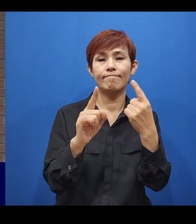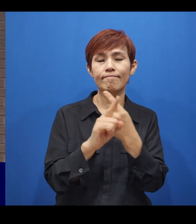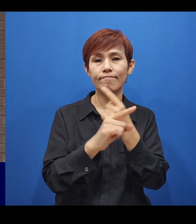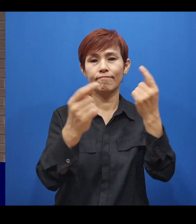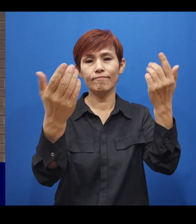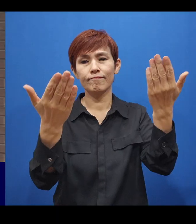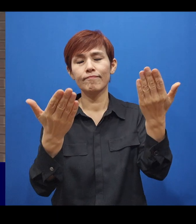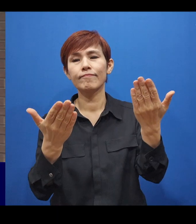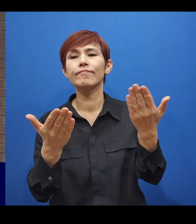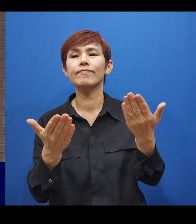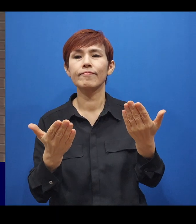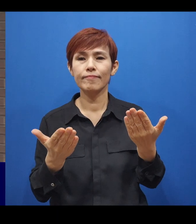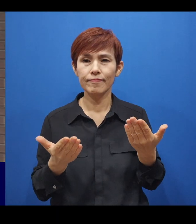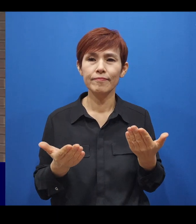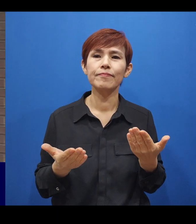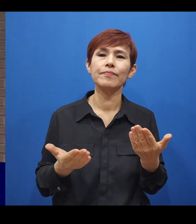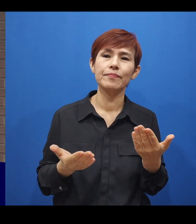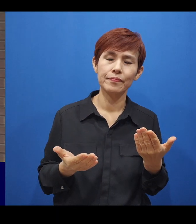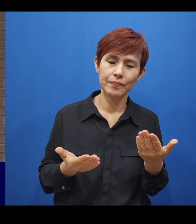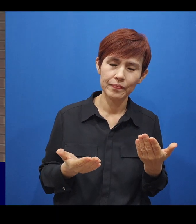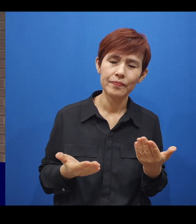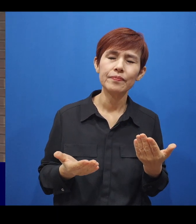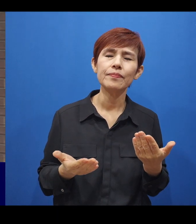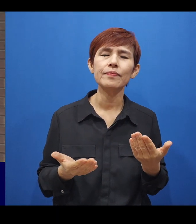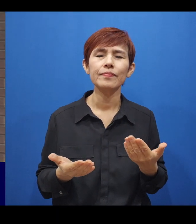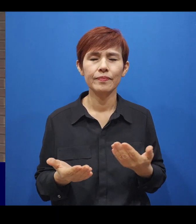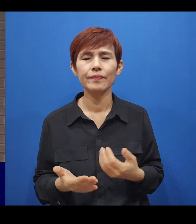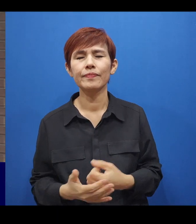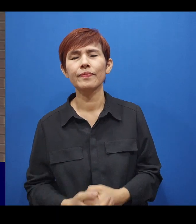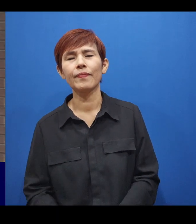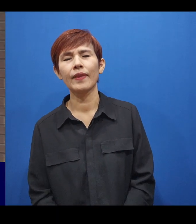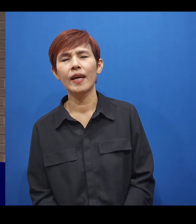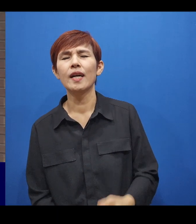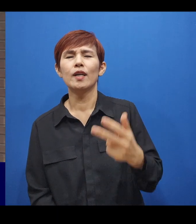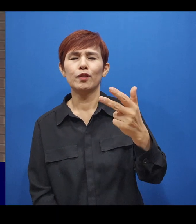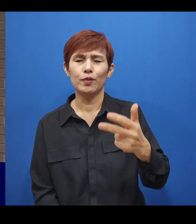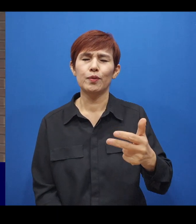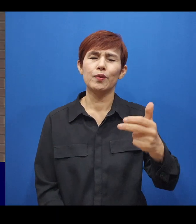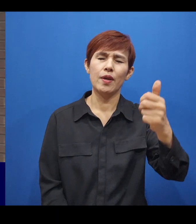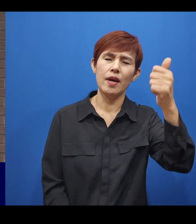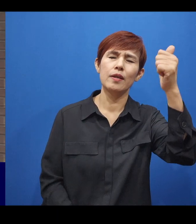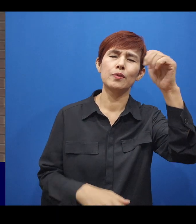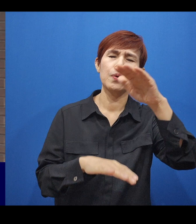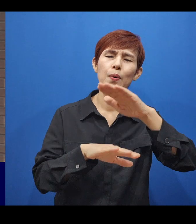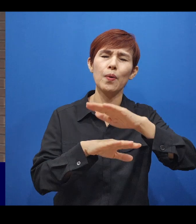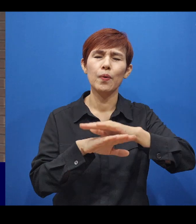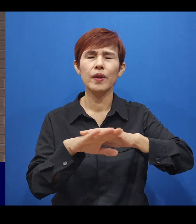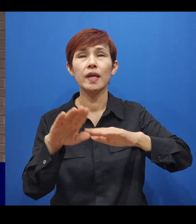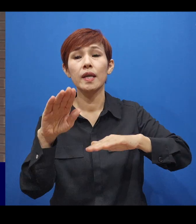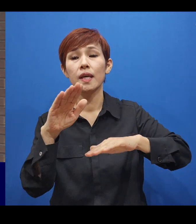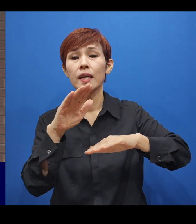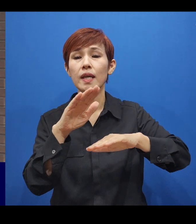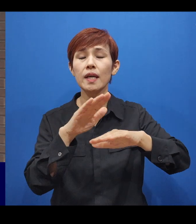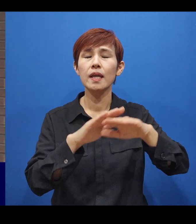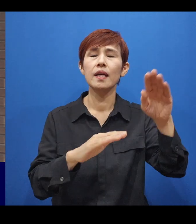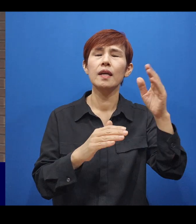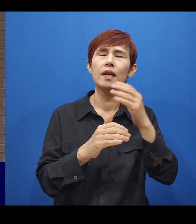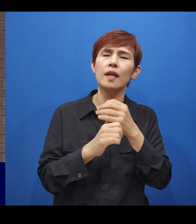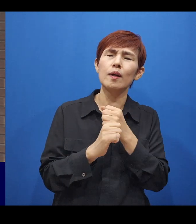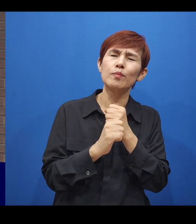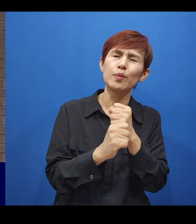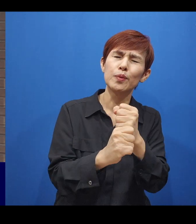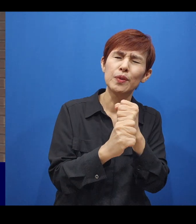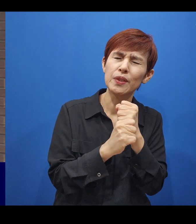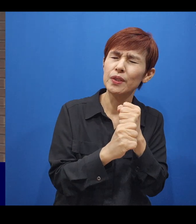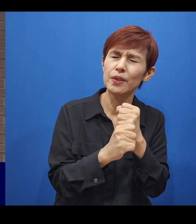한 번 더요. 주의 손이 우리를 끝까지 붙드실 줄 믿습니다. 주의 손이